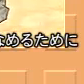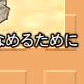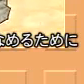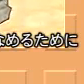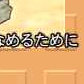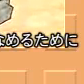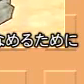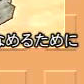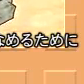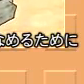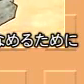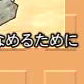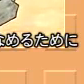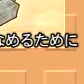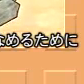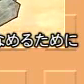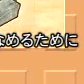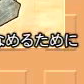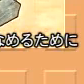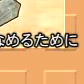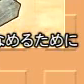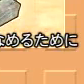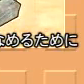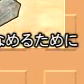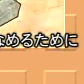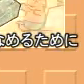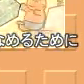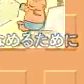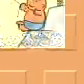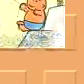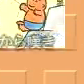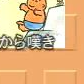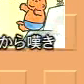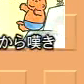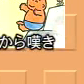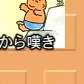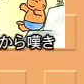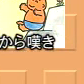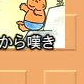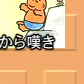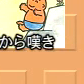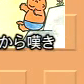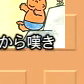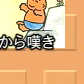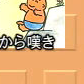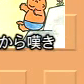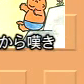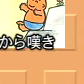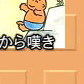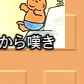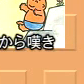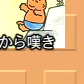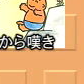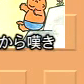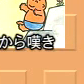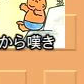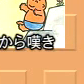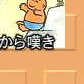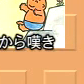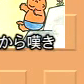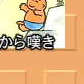たしなめるために鬼の子供を隠した。そしたら鬼の夫婦もやっぱり親だ